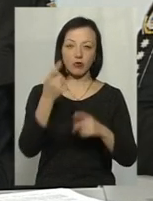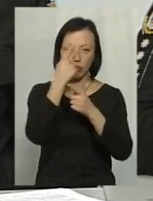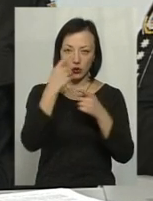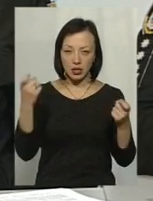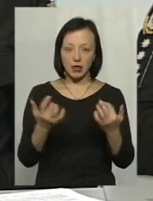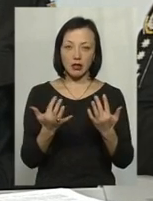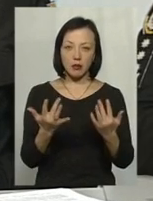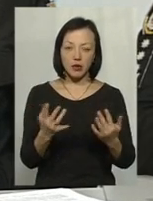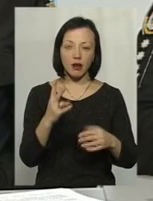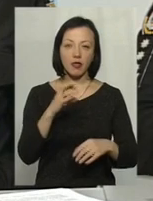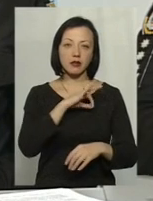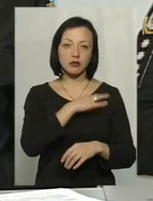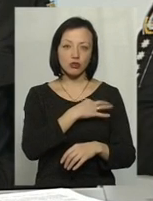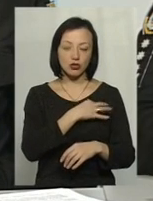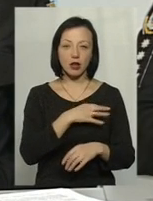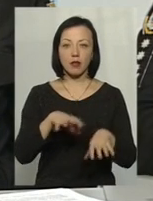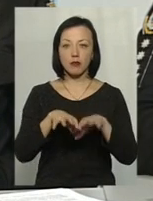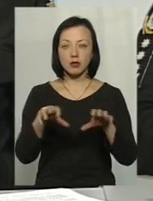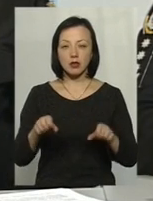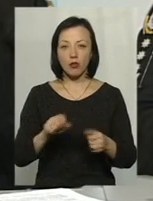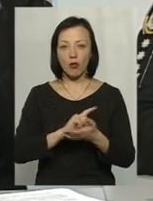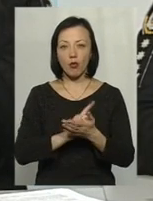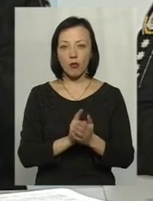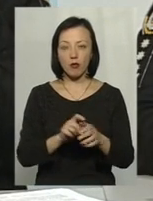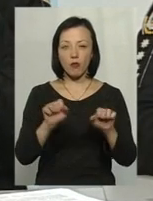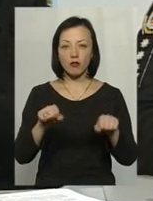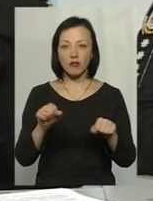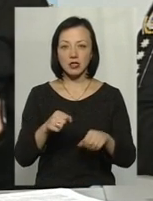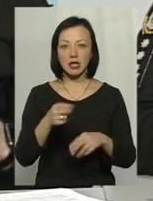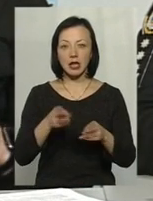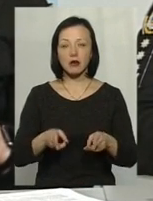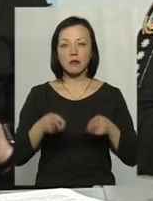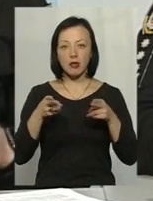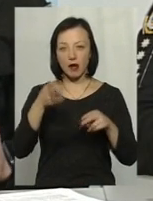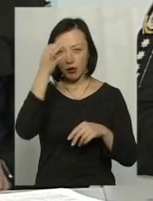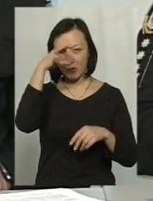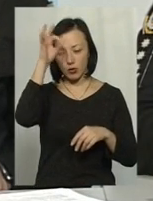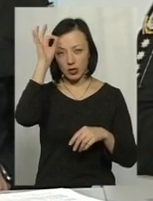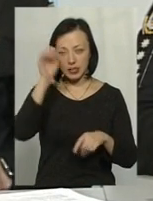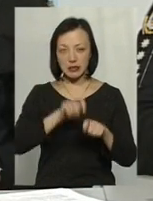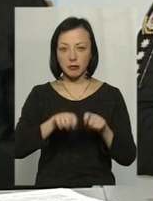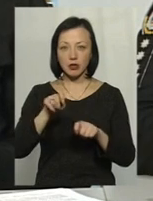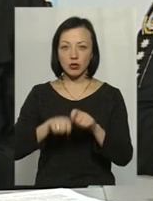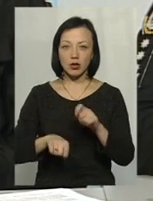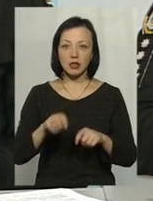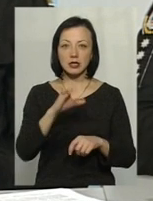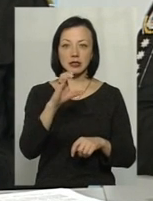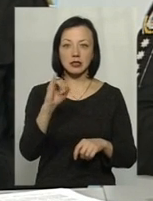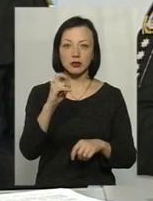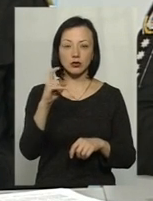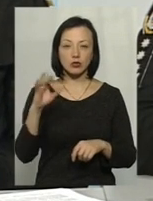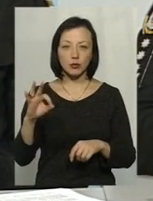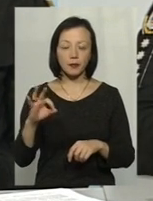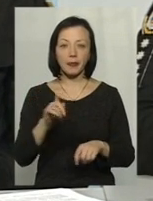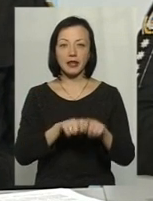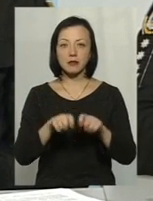на посади слідчих, на посади оперуповноважених кримінальної поліції, на посади інспекторів ізоляторів тимчасового тримання,